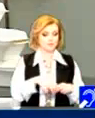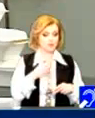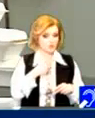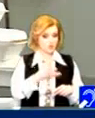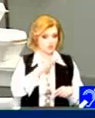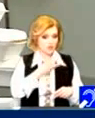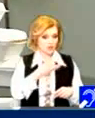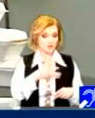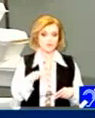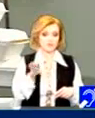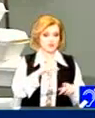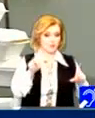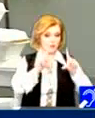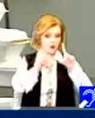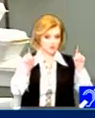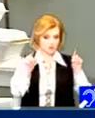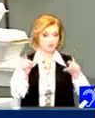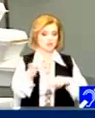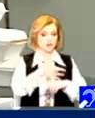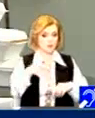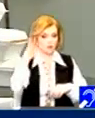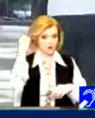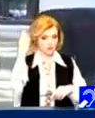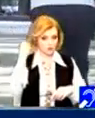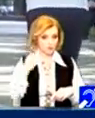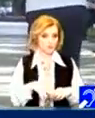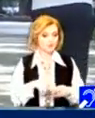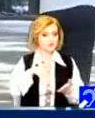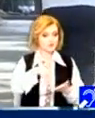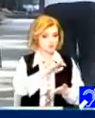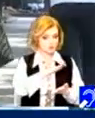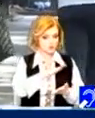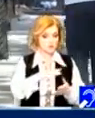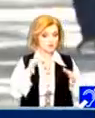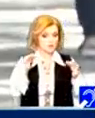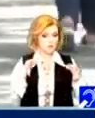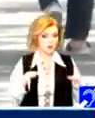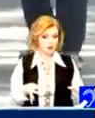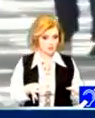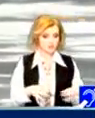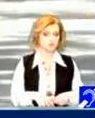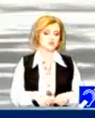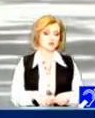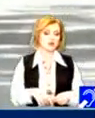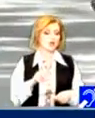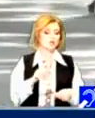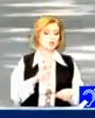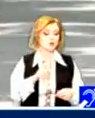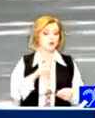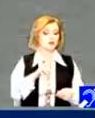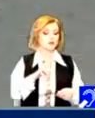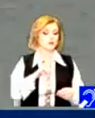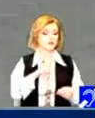ca toate supermarketurile din Republica Moldova să renunțe la pungile din plastic, să opteze pentru pungi